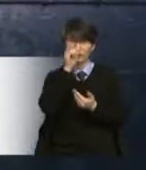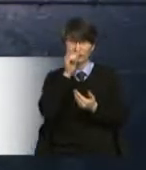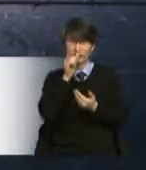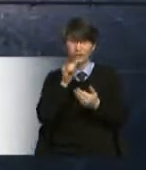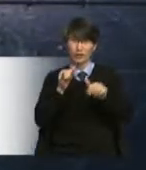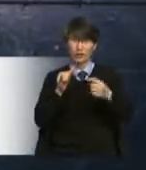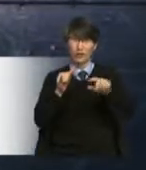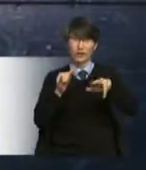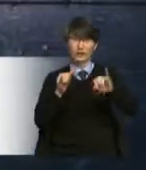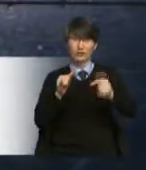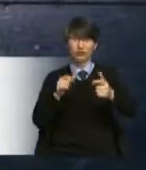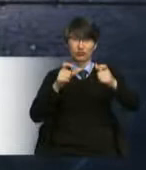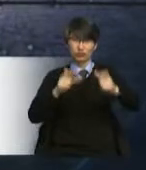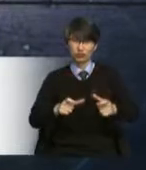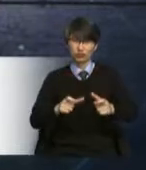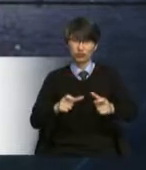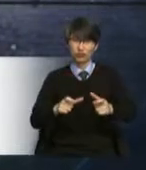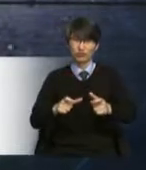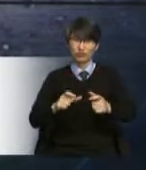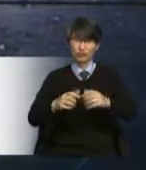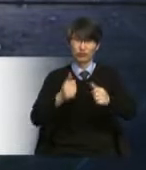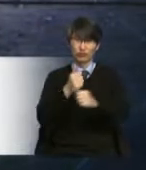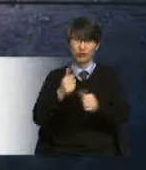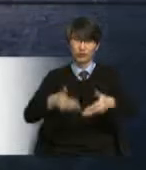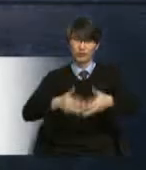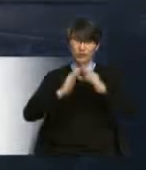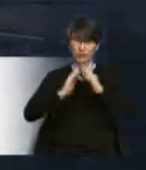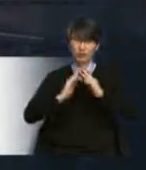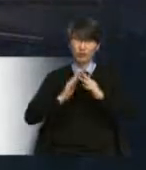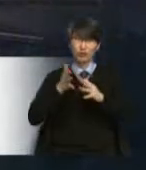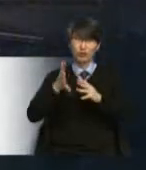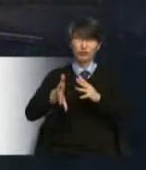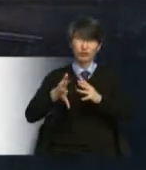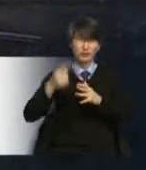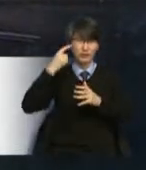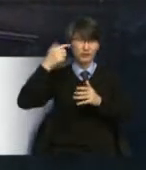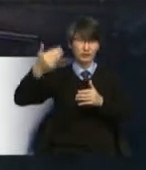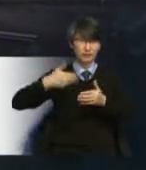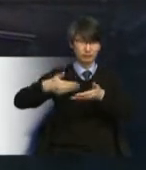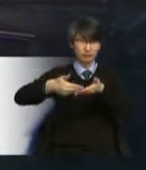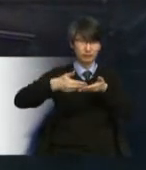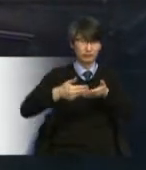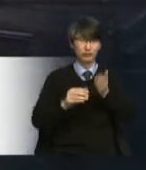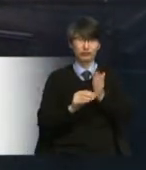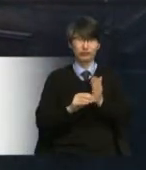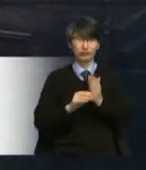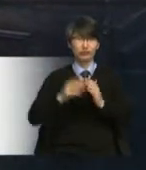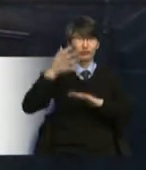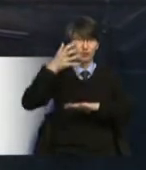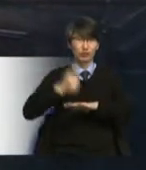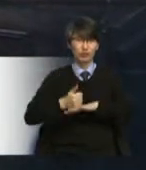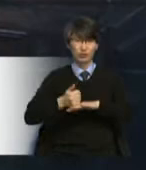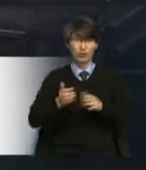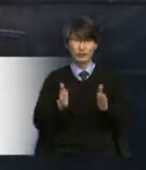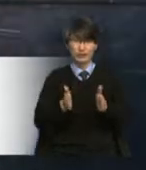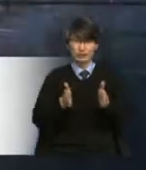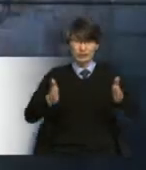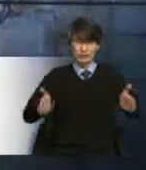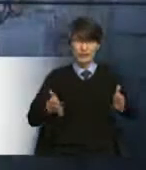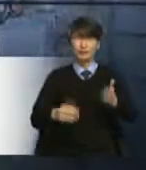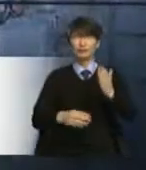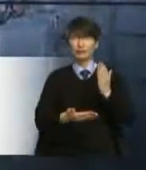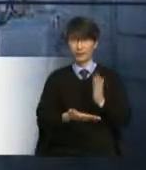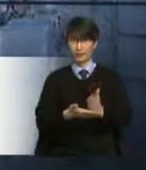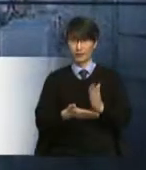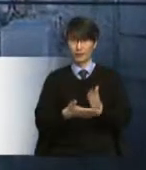이후 광진구가 공론화위원회를 구성해 전문가의 의견과 자문을 수렴했습니다. 이 결과적으로 차도 개설은 하지